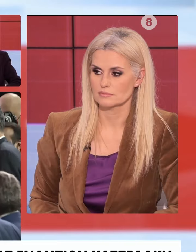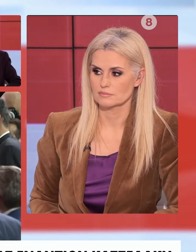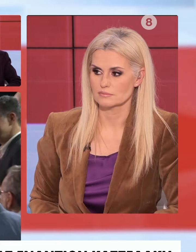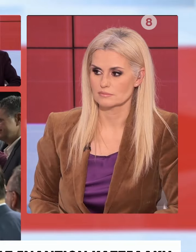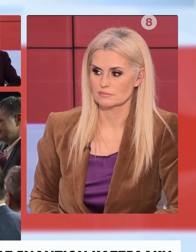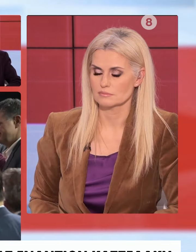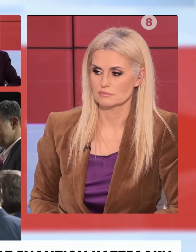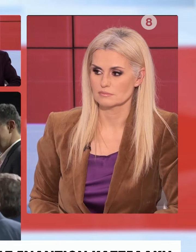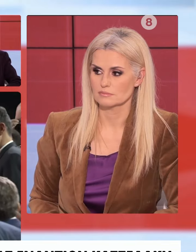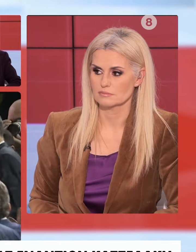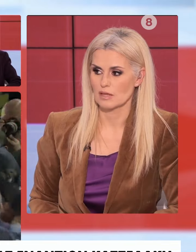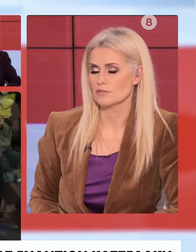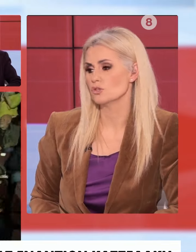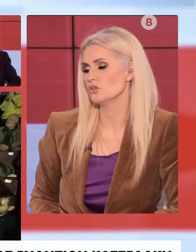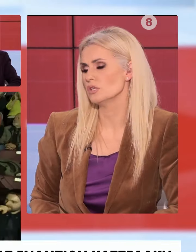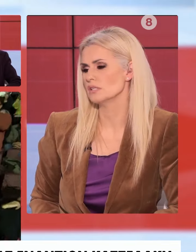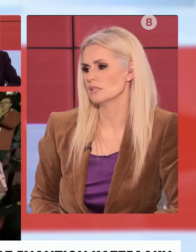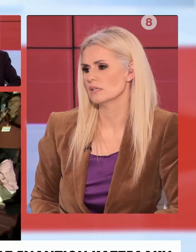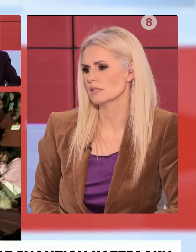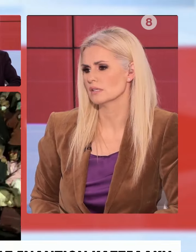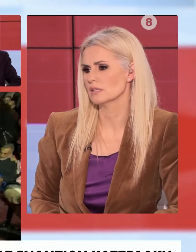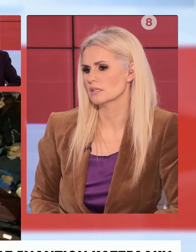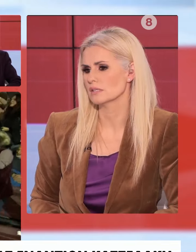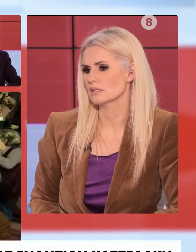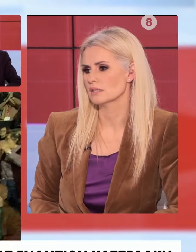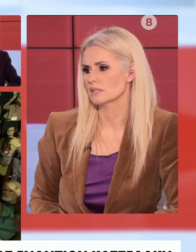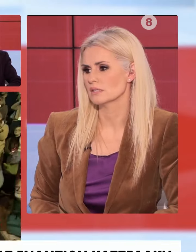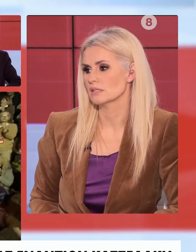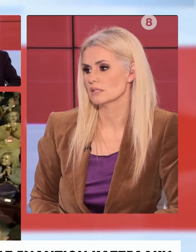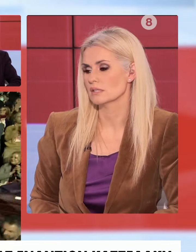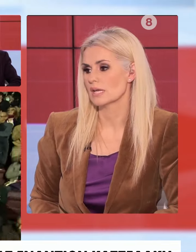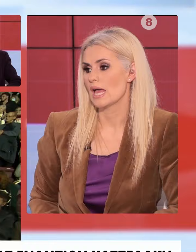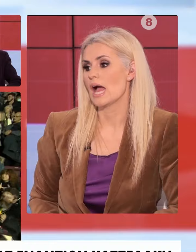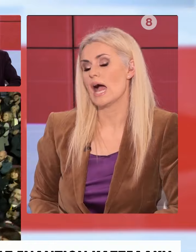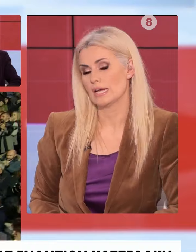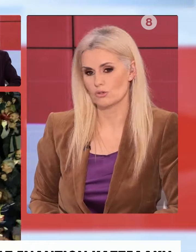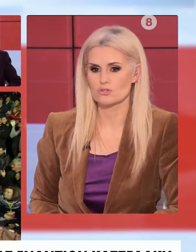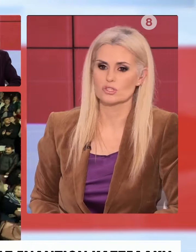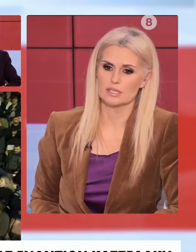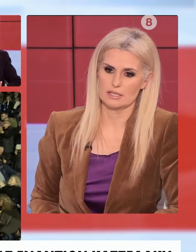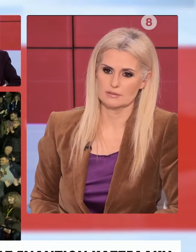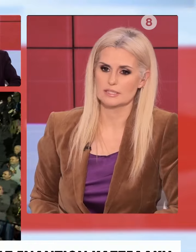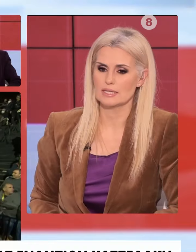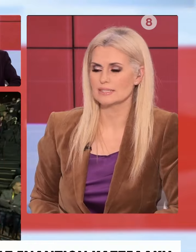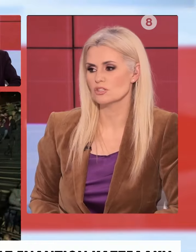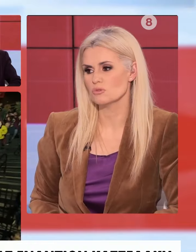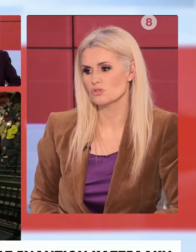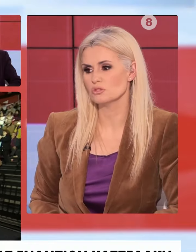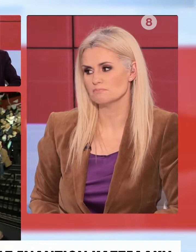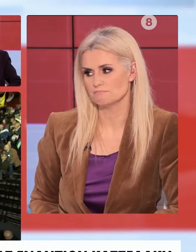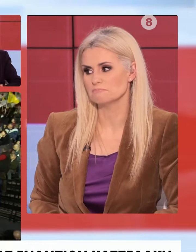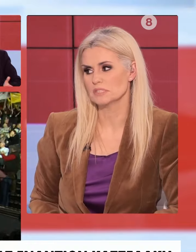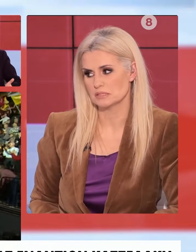διαπραγματευτεί το ποσοστό του. Δεύτερο γύρο γιατί? Ή εξαρτάται, γιατί άμα δεν βγάλει 50-1 ο πρώτος. Α, εννοείς ότι. Ναι, ναι. Αν και